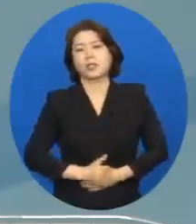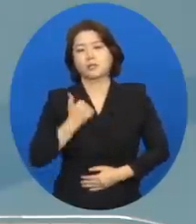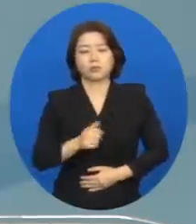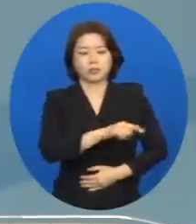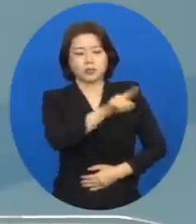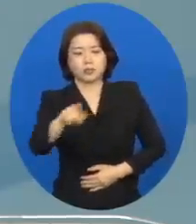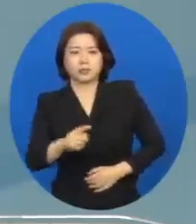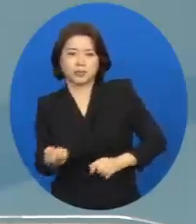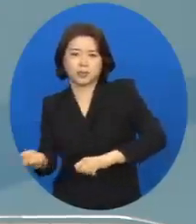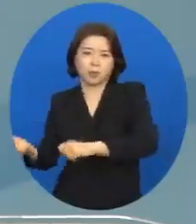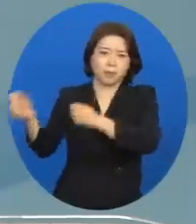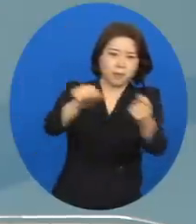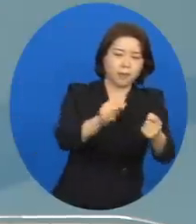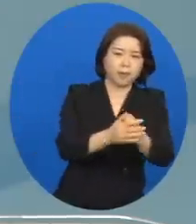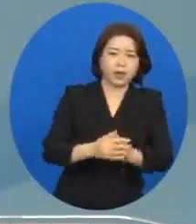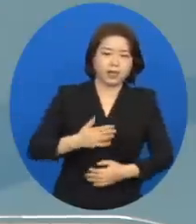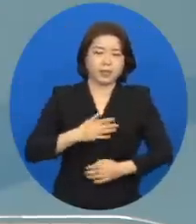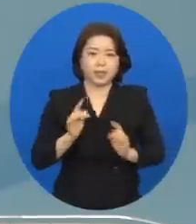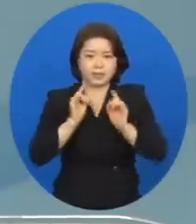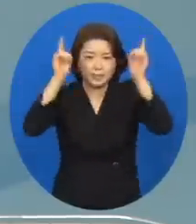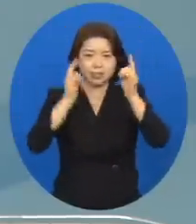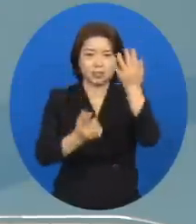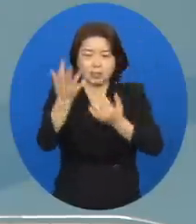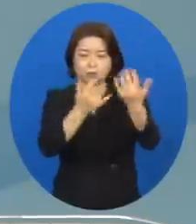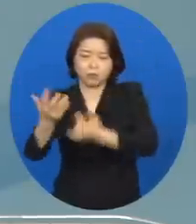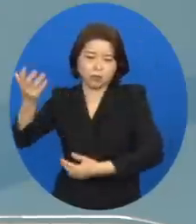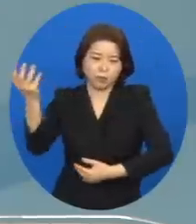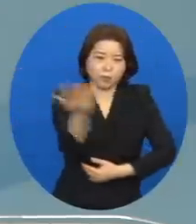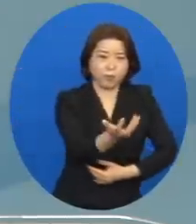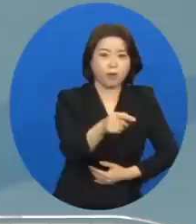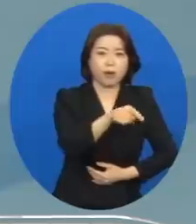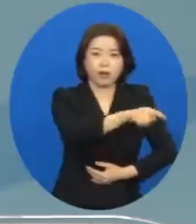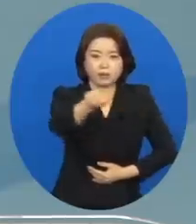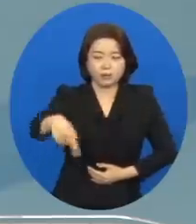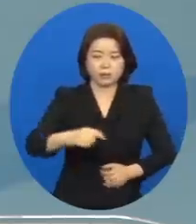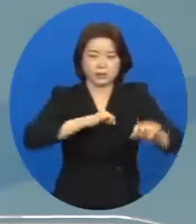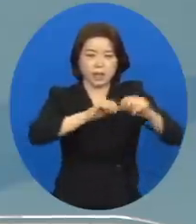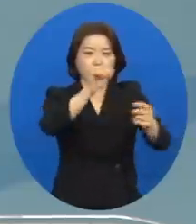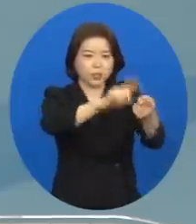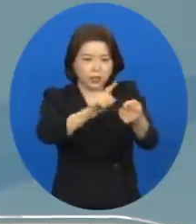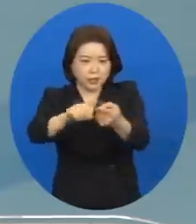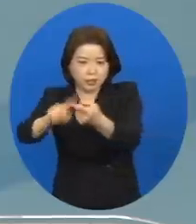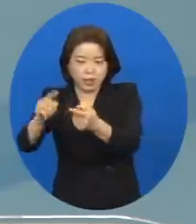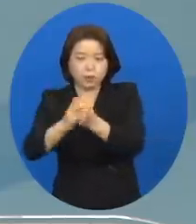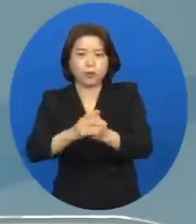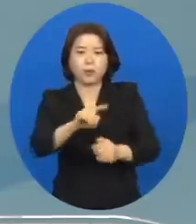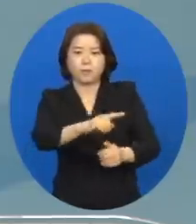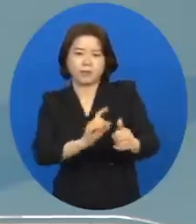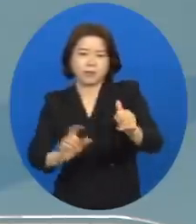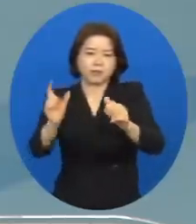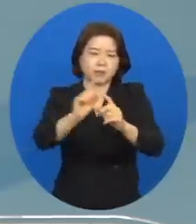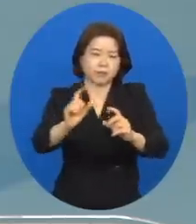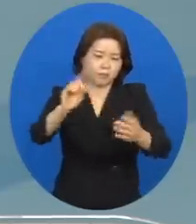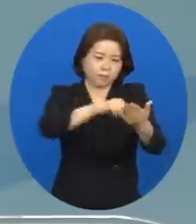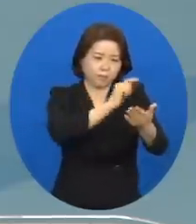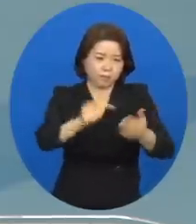위에 쏟으며 내 진노의 불로 멸하여 그들 행위대로 그들 머리에